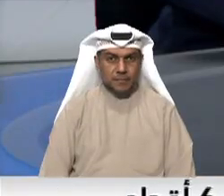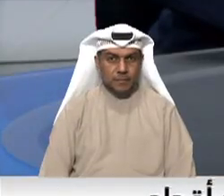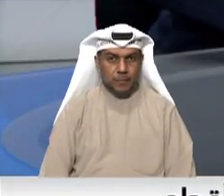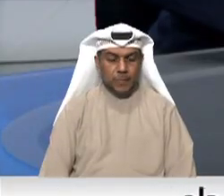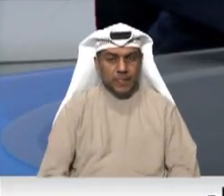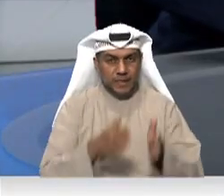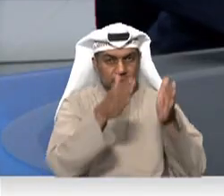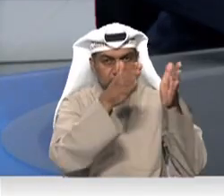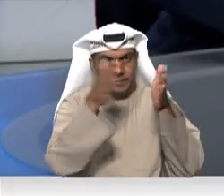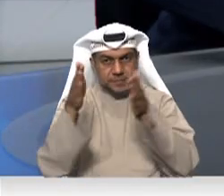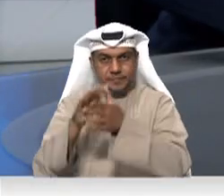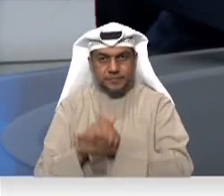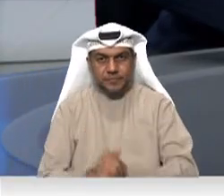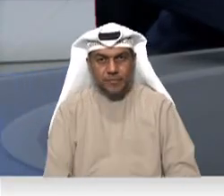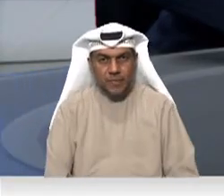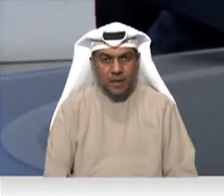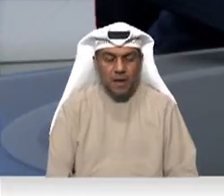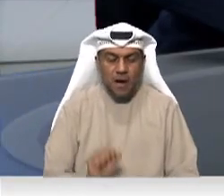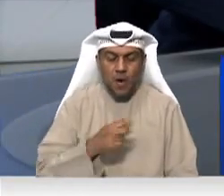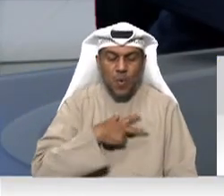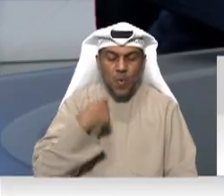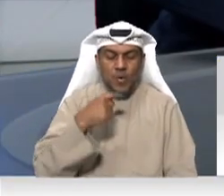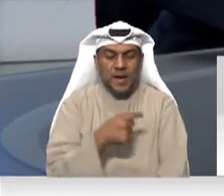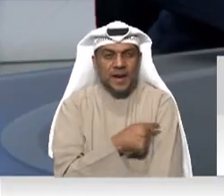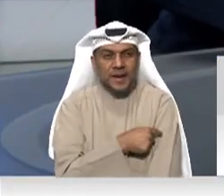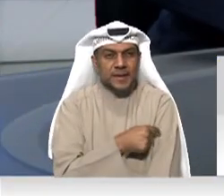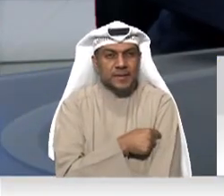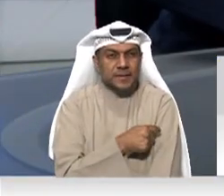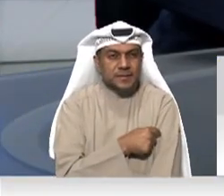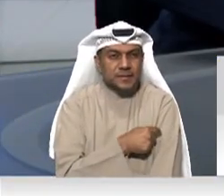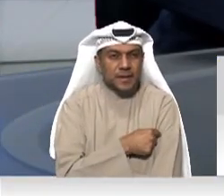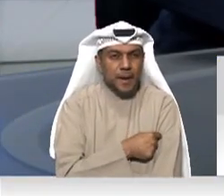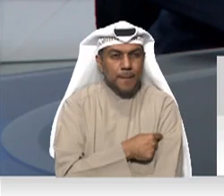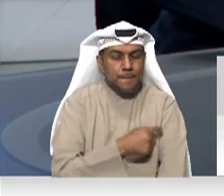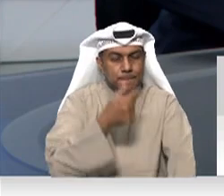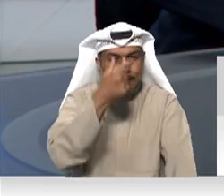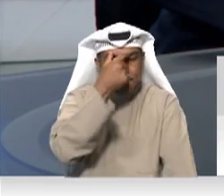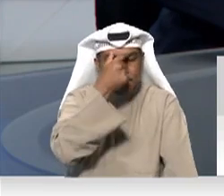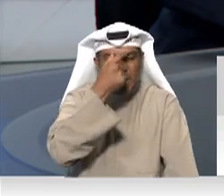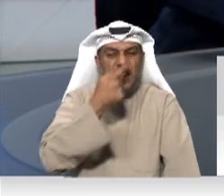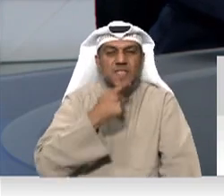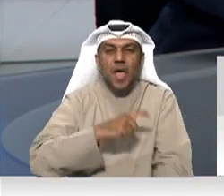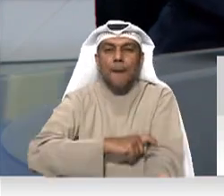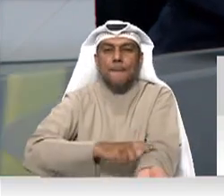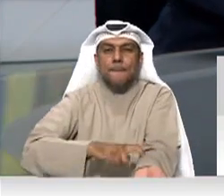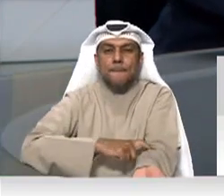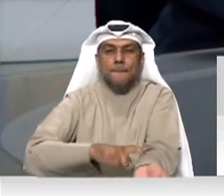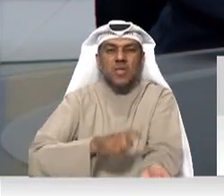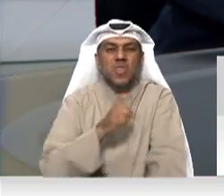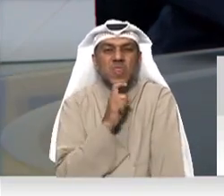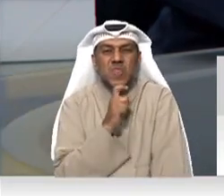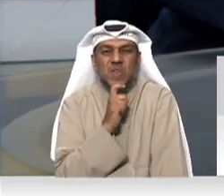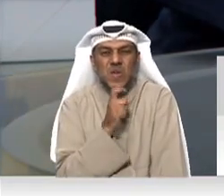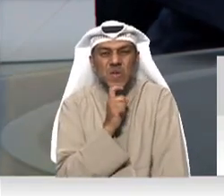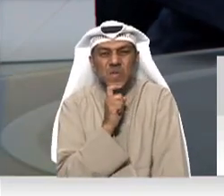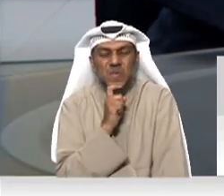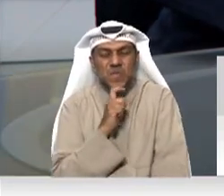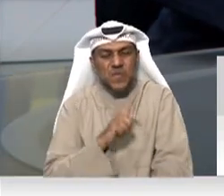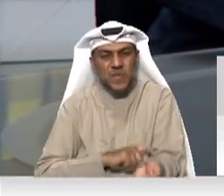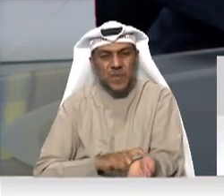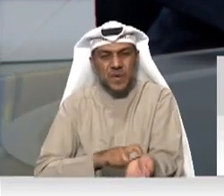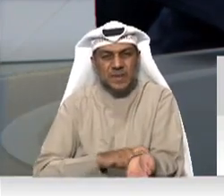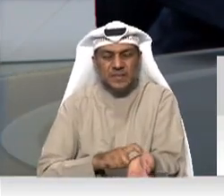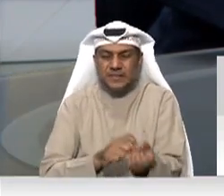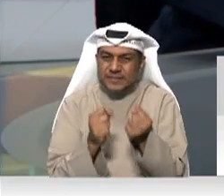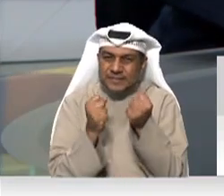علاجات حديثه وفرتها وزاره الصحه في وحده امراض الدم في مختلف المستشفيات العامه لمرضى انمي الدم المنجلي